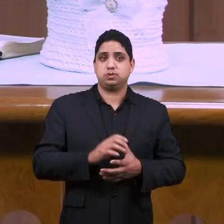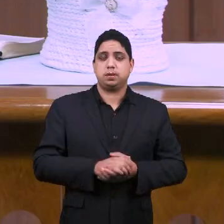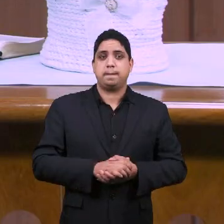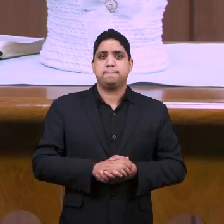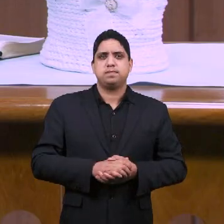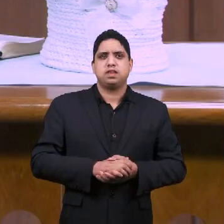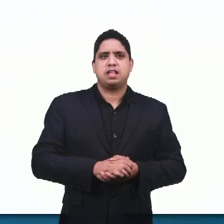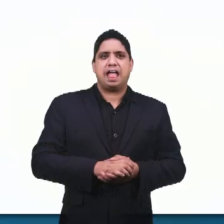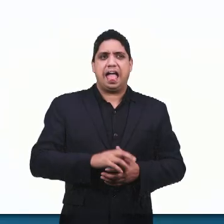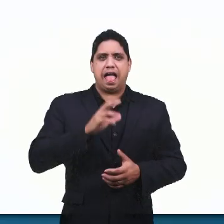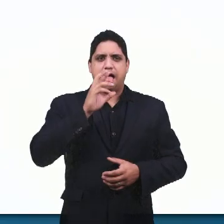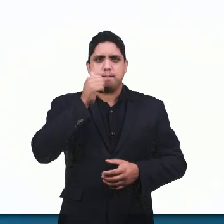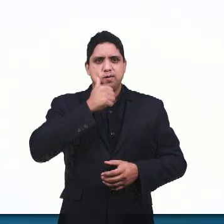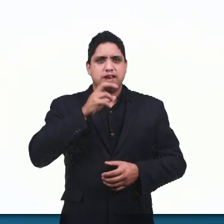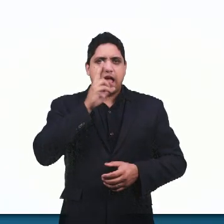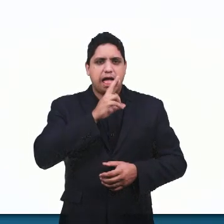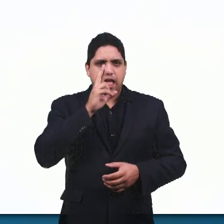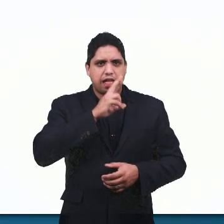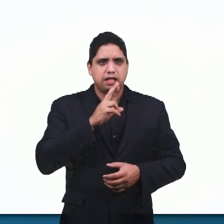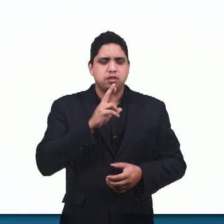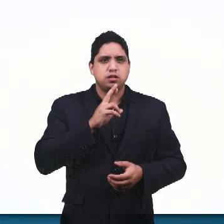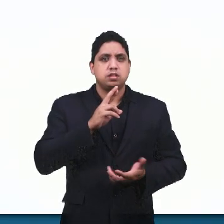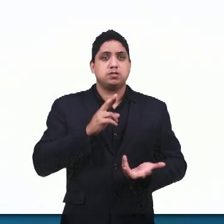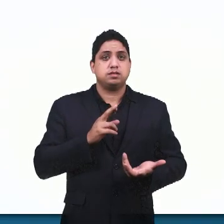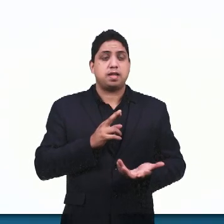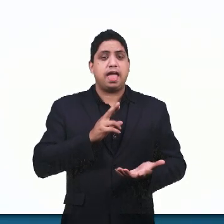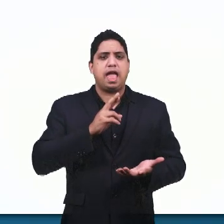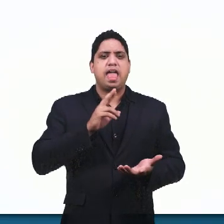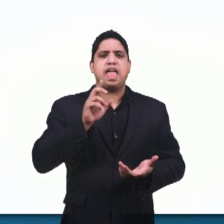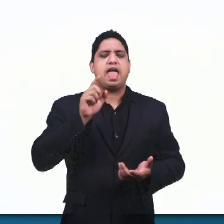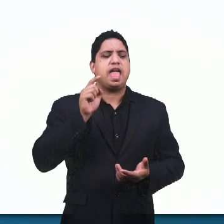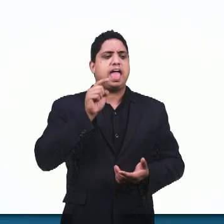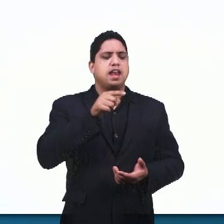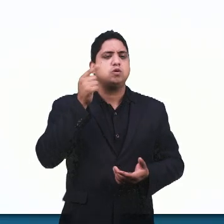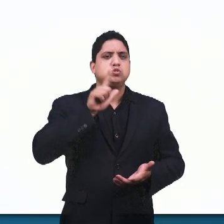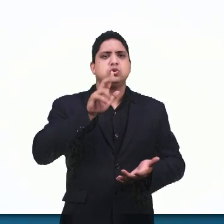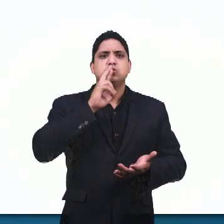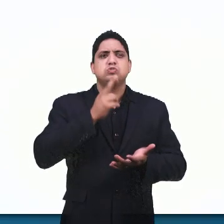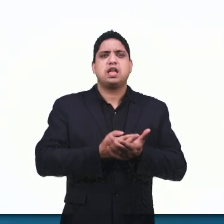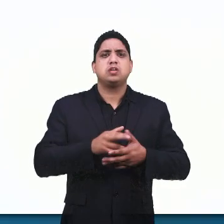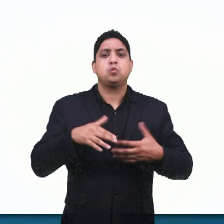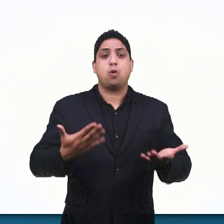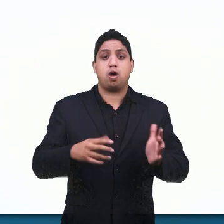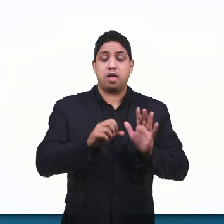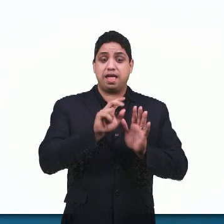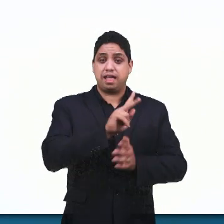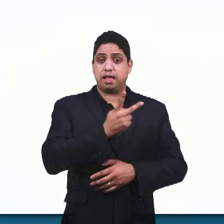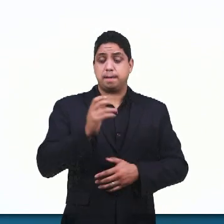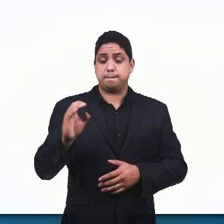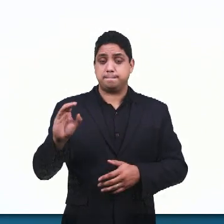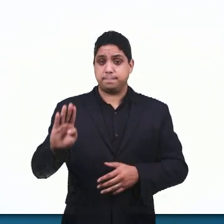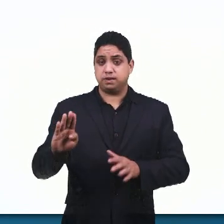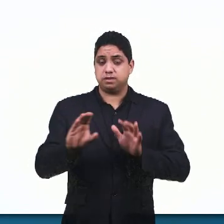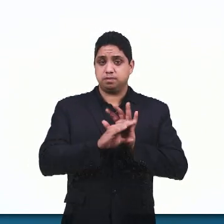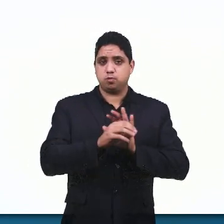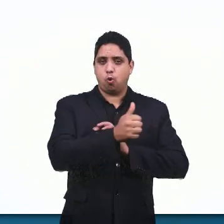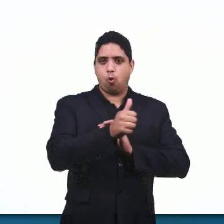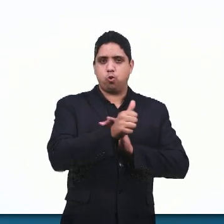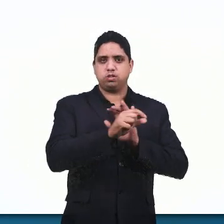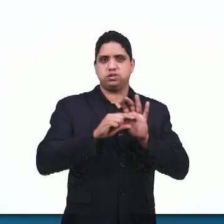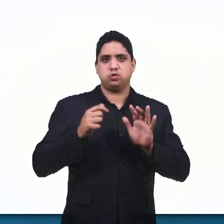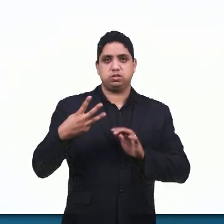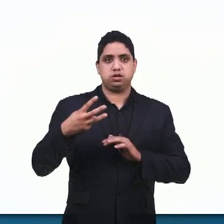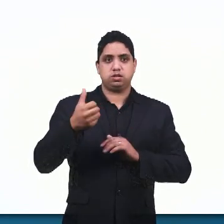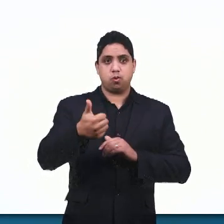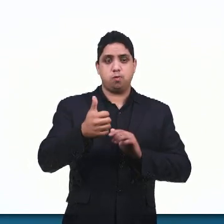sont quittés la maison? Quel est le résultat qui Rahab a eu, évidencié en Hébreu